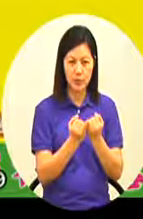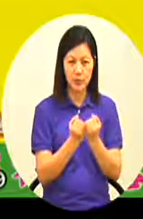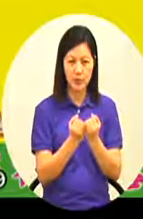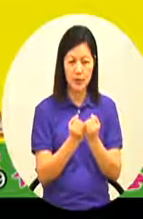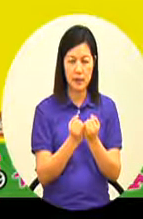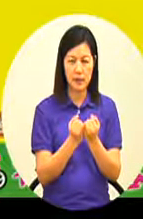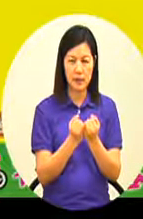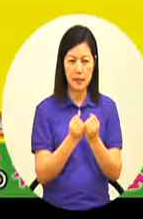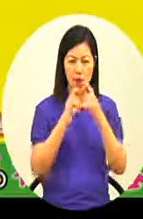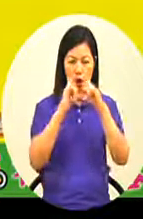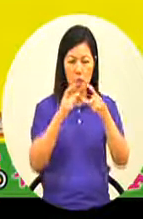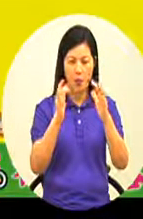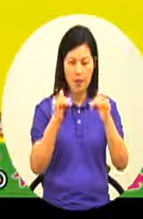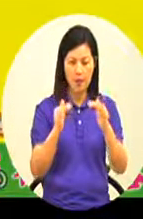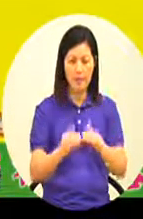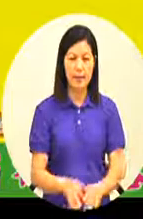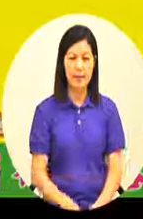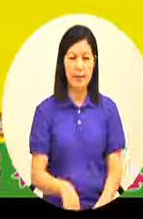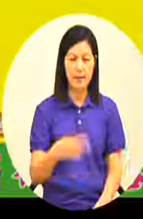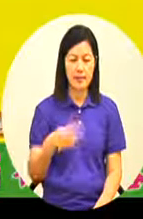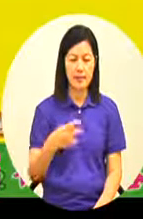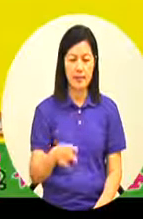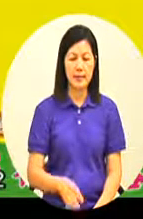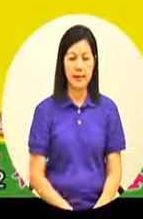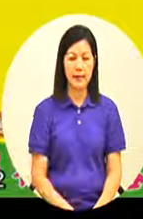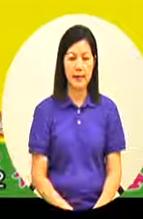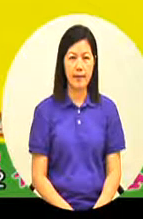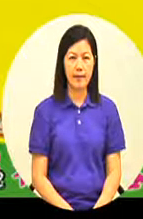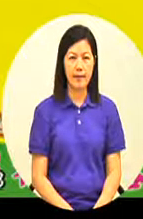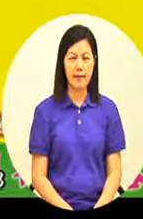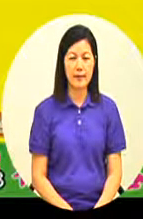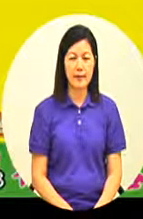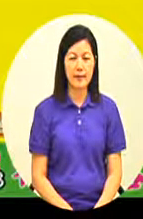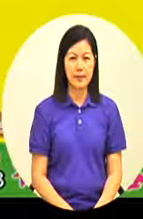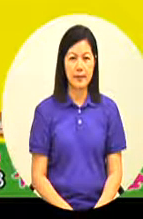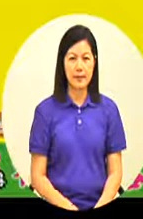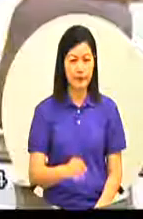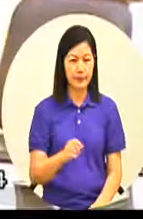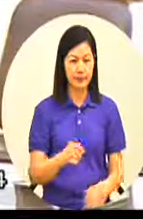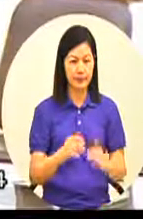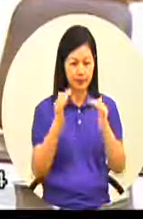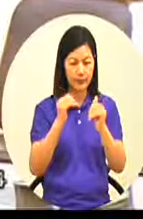家属这边这回呢，然后再作业礼毕，请护卫。